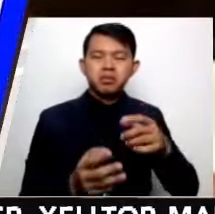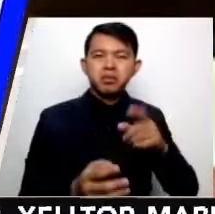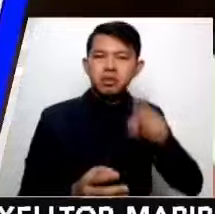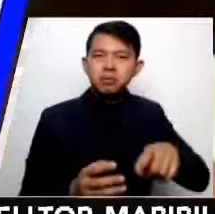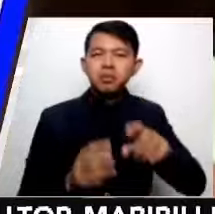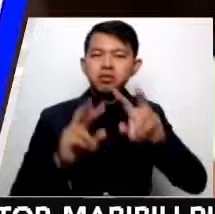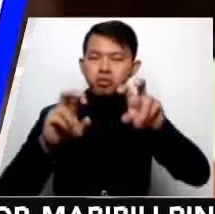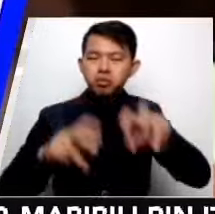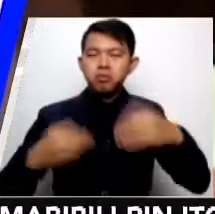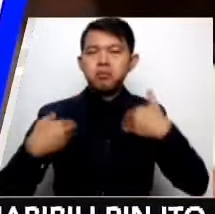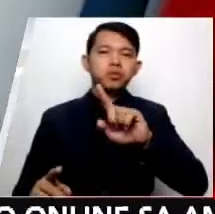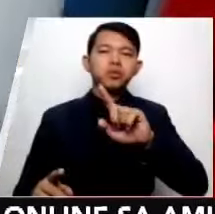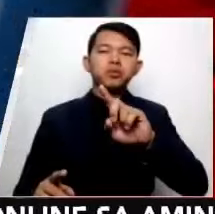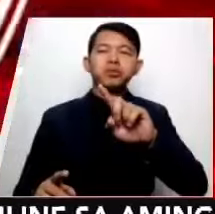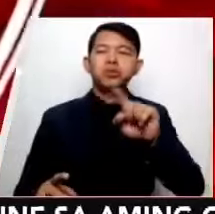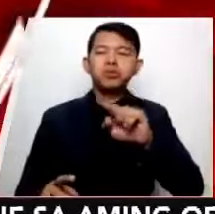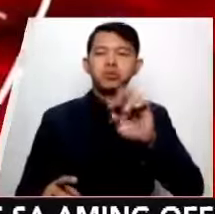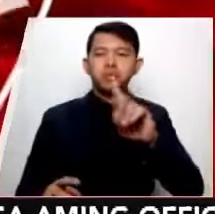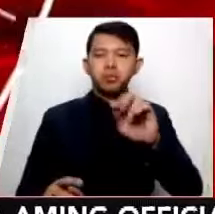Zulueta.